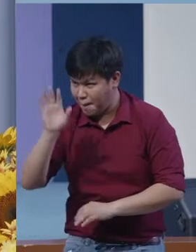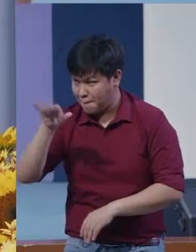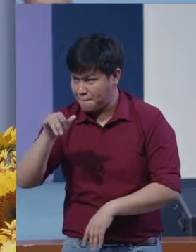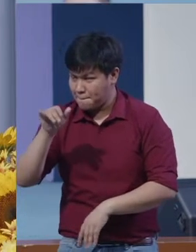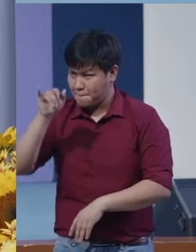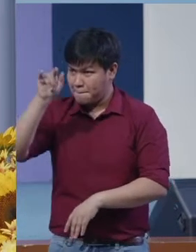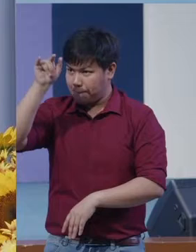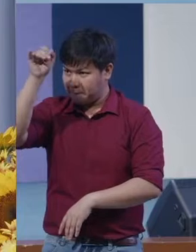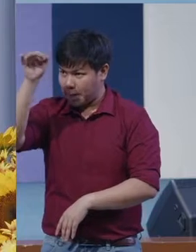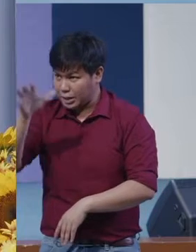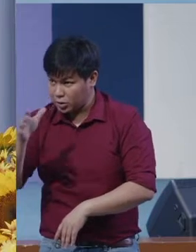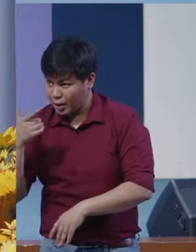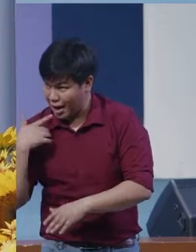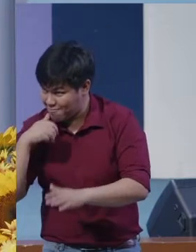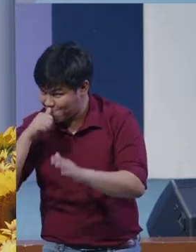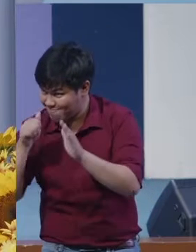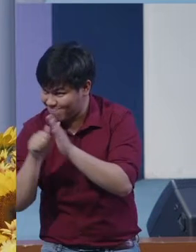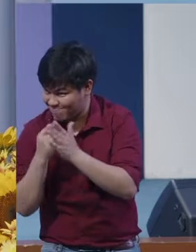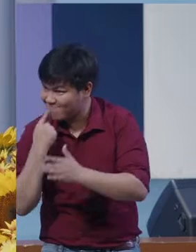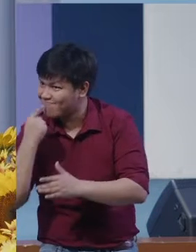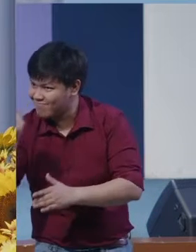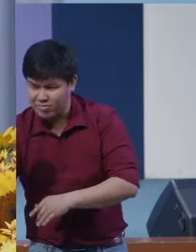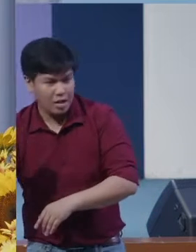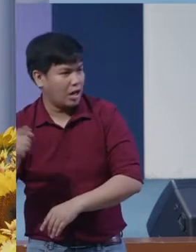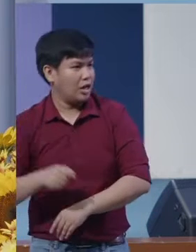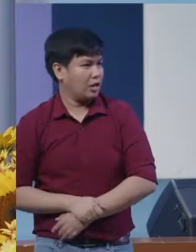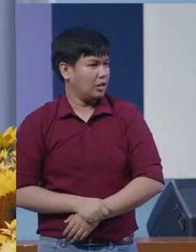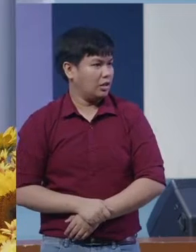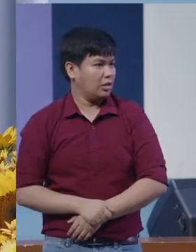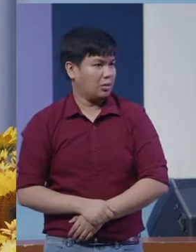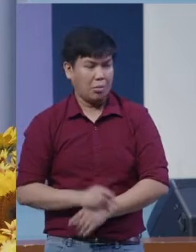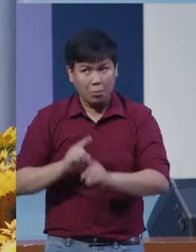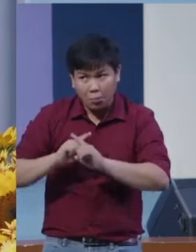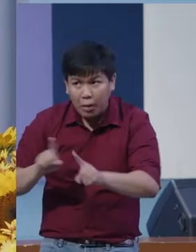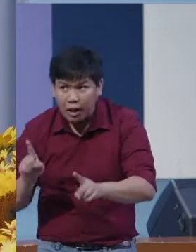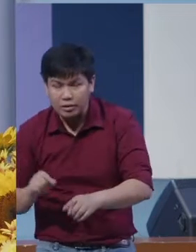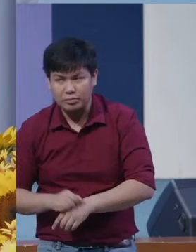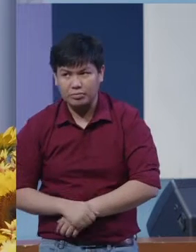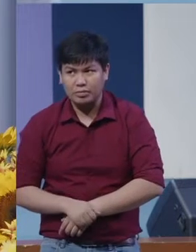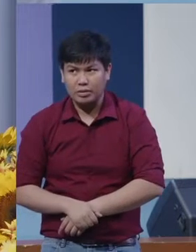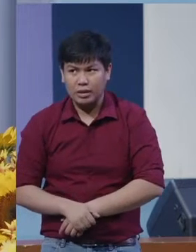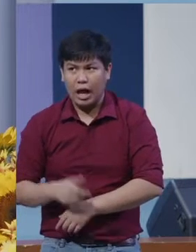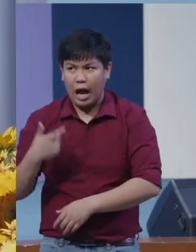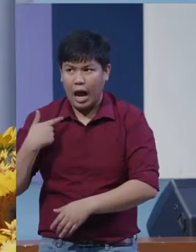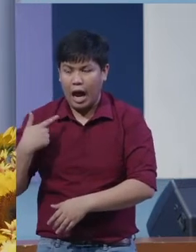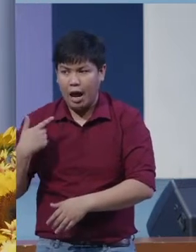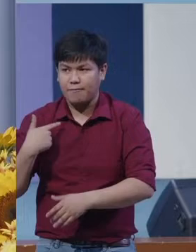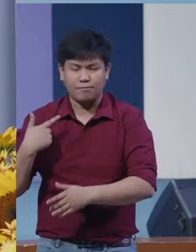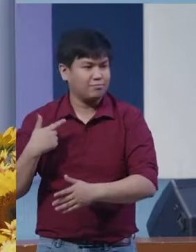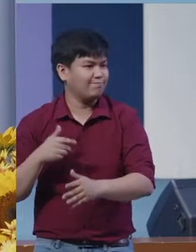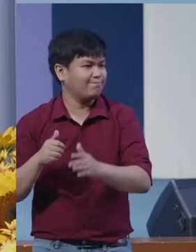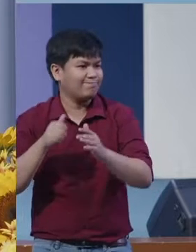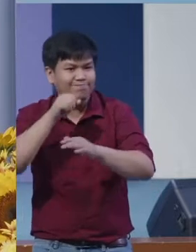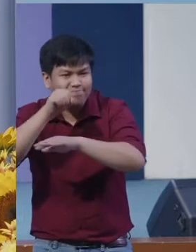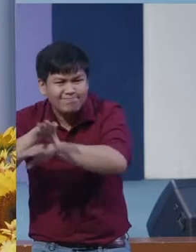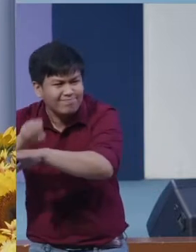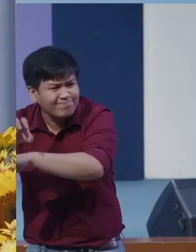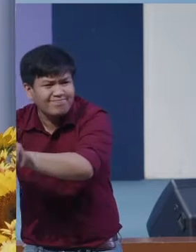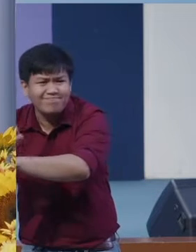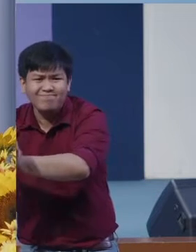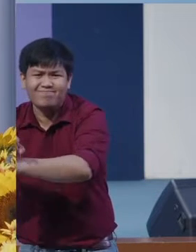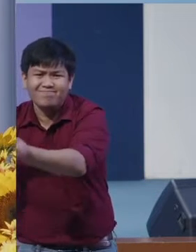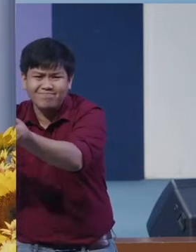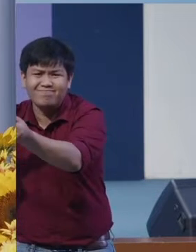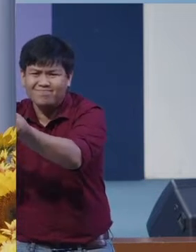pero. Pastor, okay naman siya sa akin, pero. Ito ang ginawa niya, ganito ang ginawa niya. Alam mo